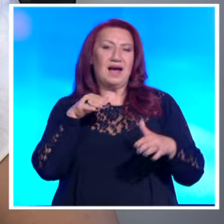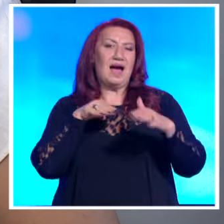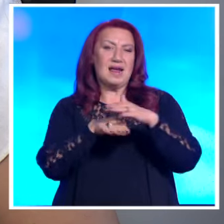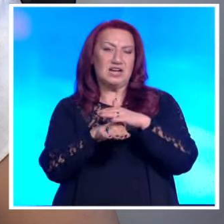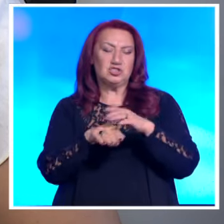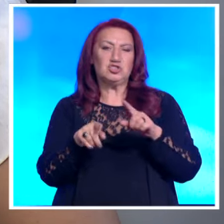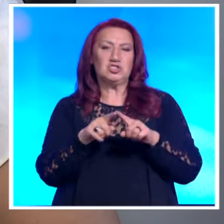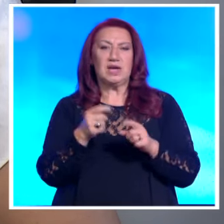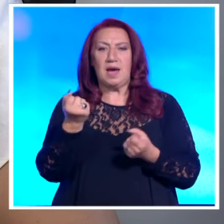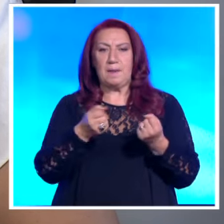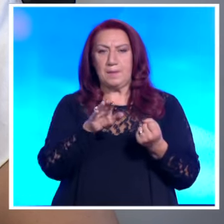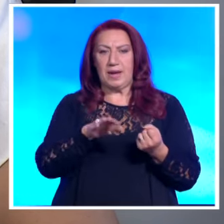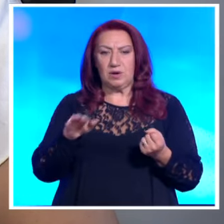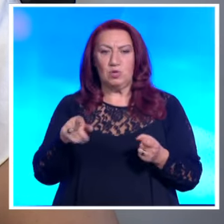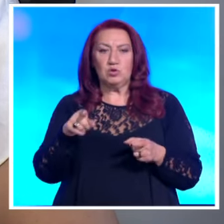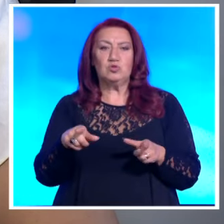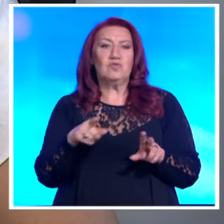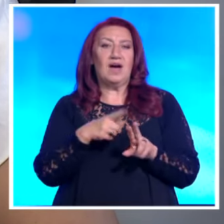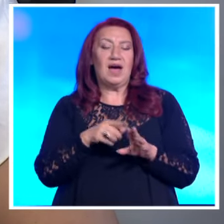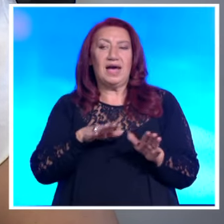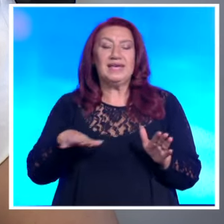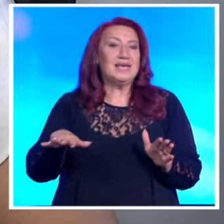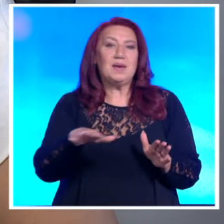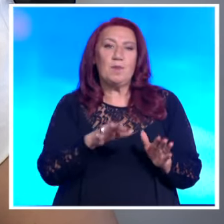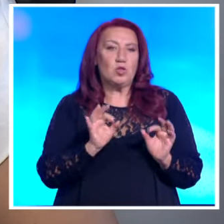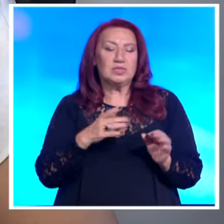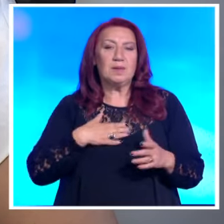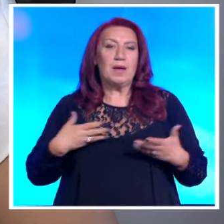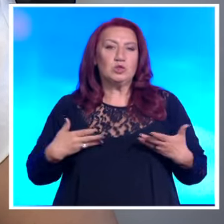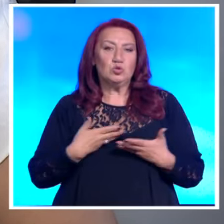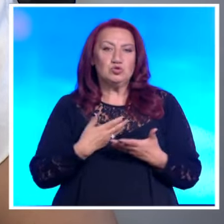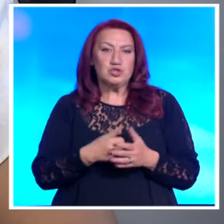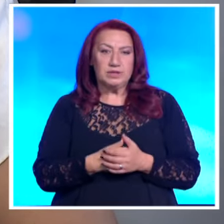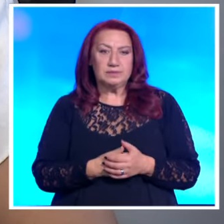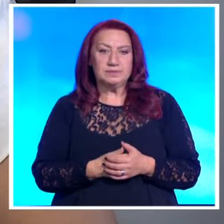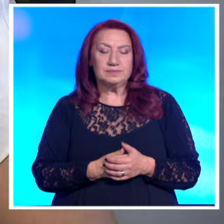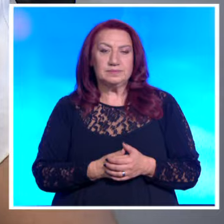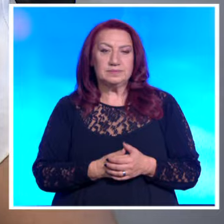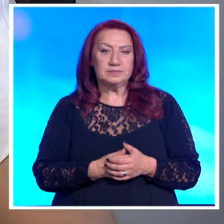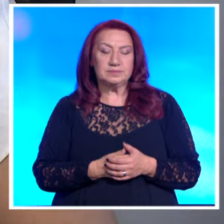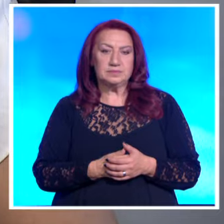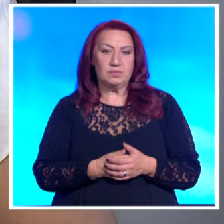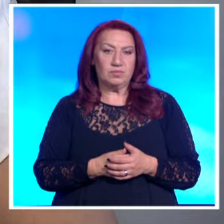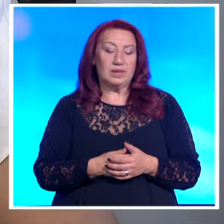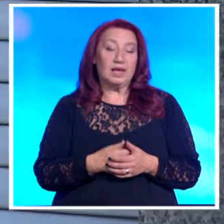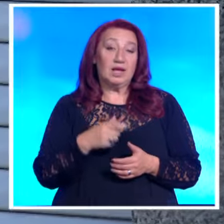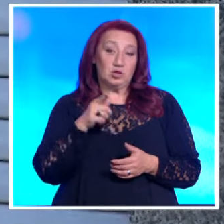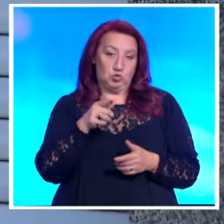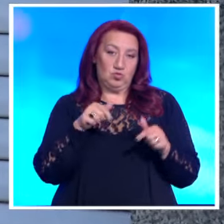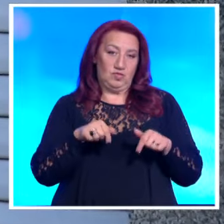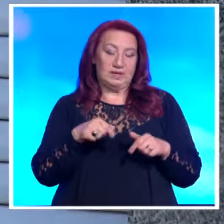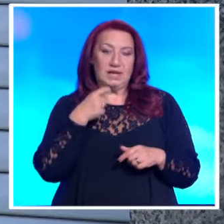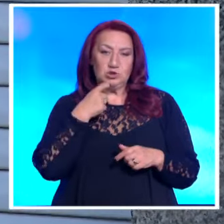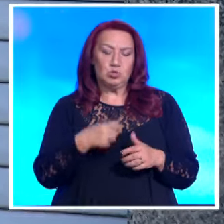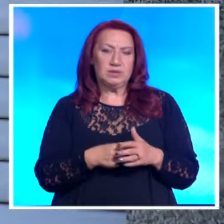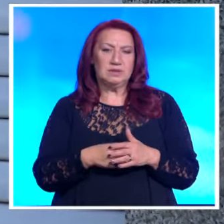паркоместа. Те са имоти, те са необходимост, така че това ще е през тази година.